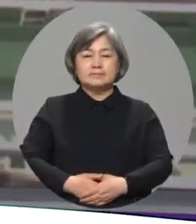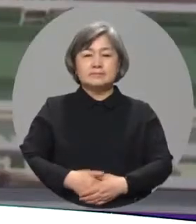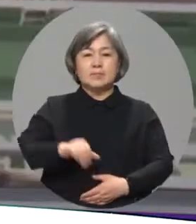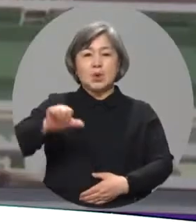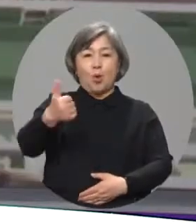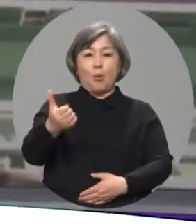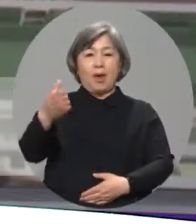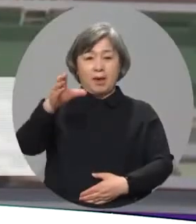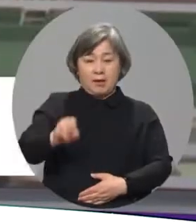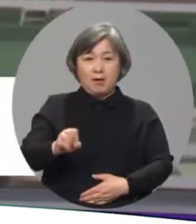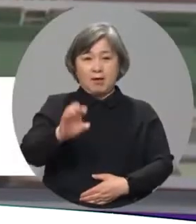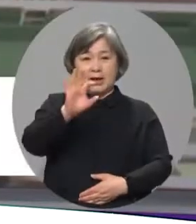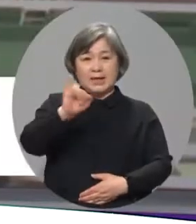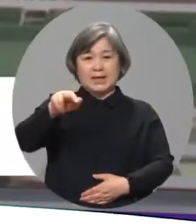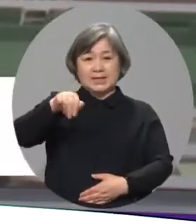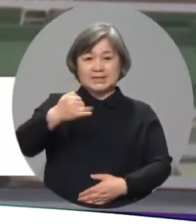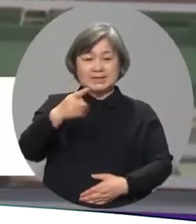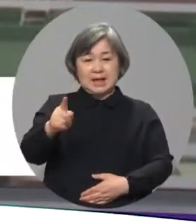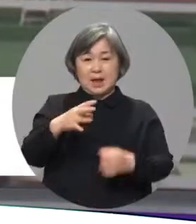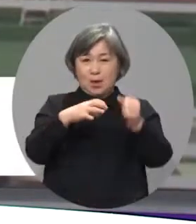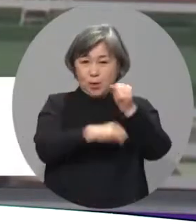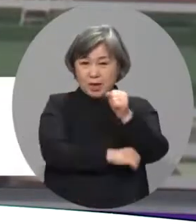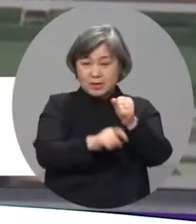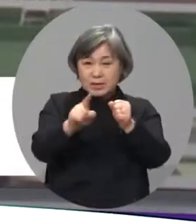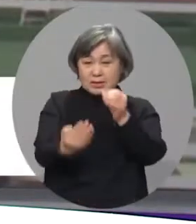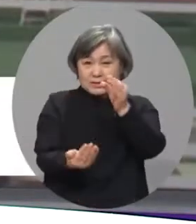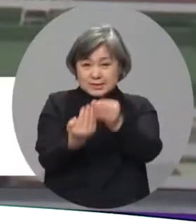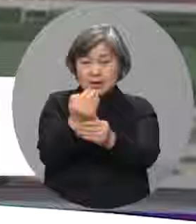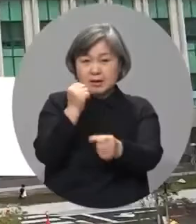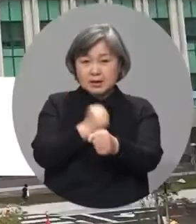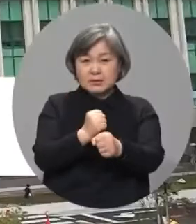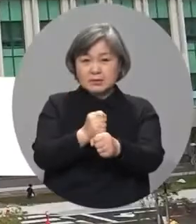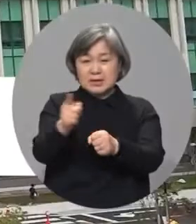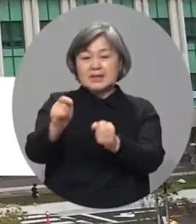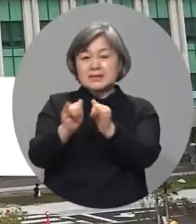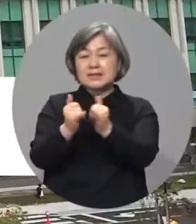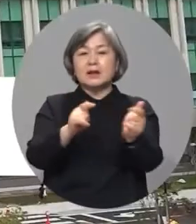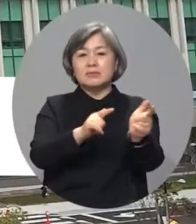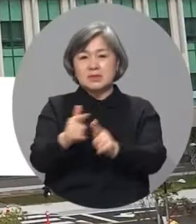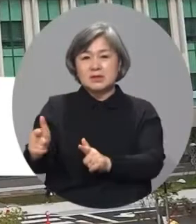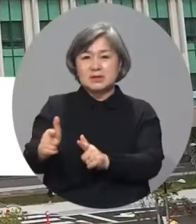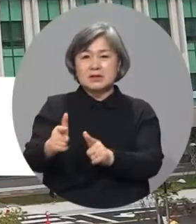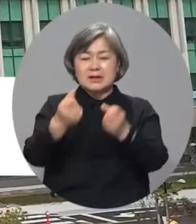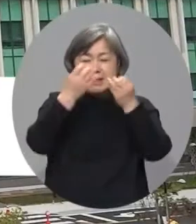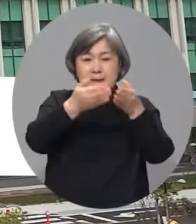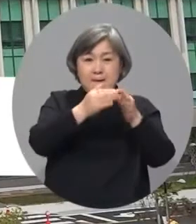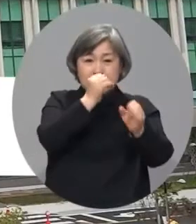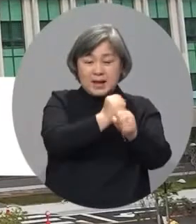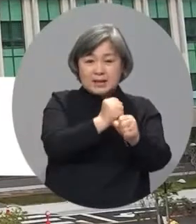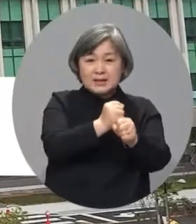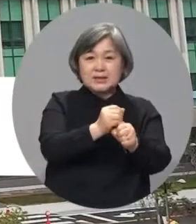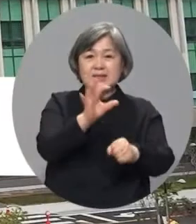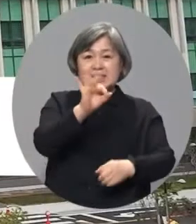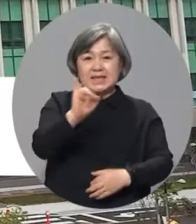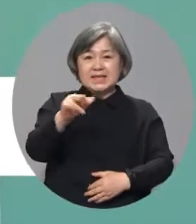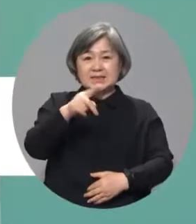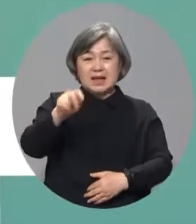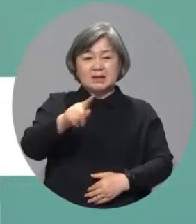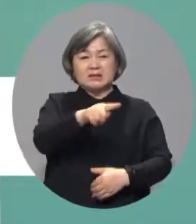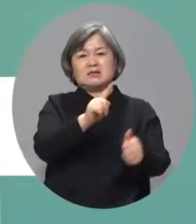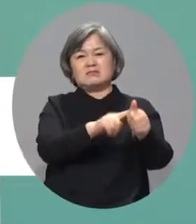500억 때 규모의 이스타항공 횡령 배임 사건 으로 기소된 일부 피고인들이 창업주 이상직 의원 의 주범으로